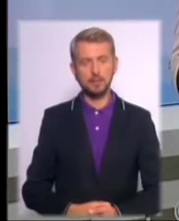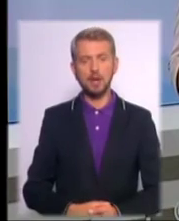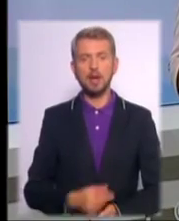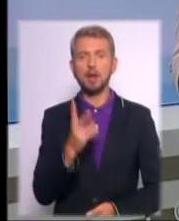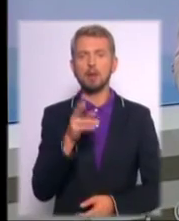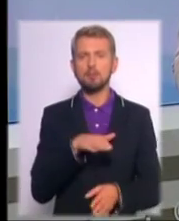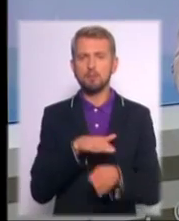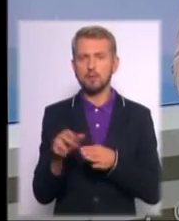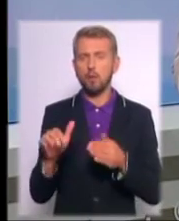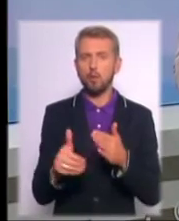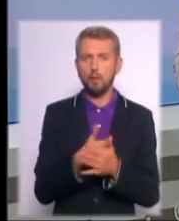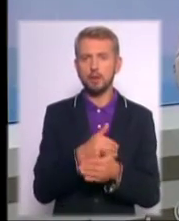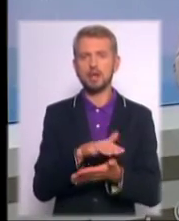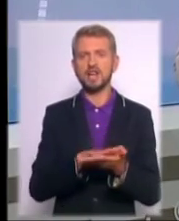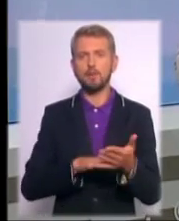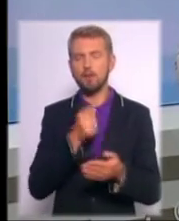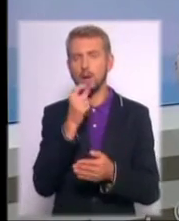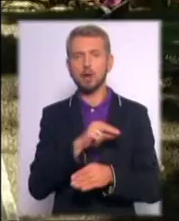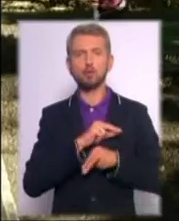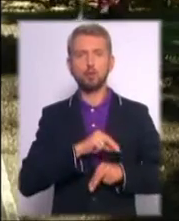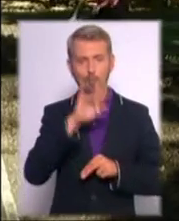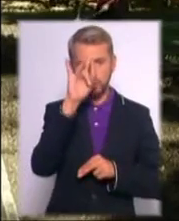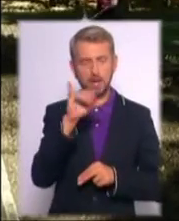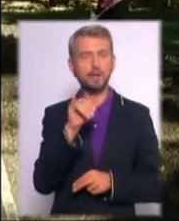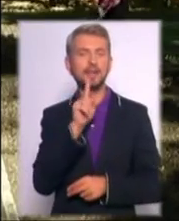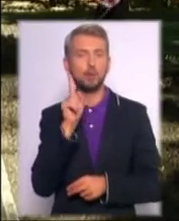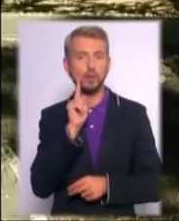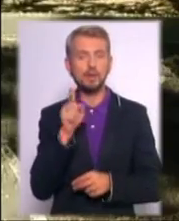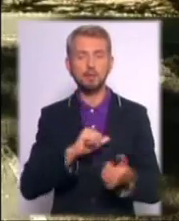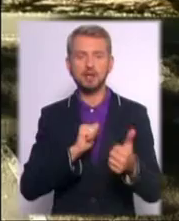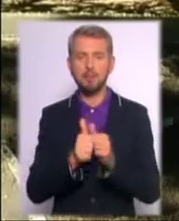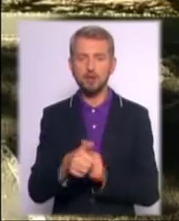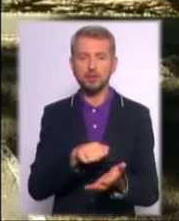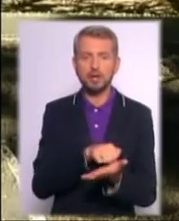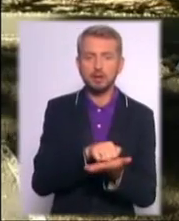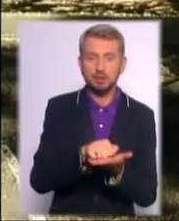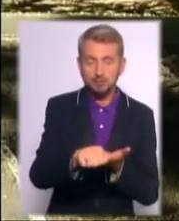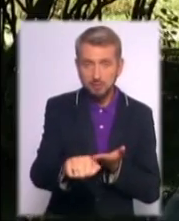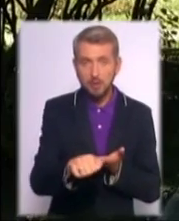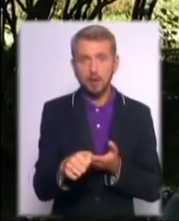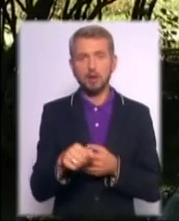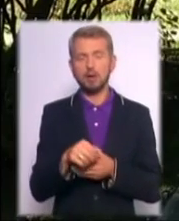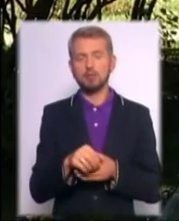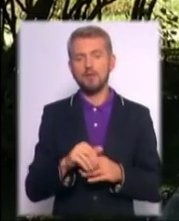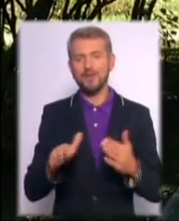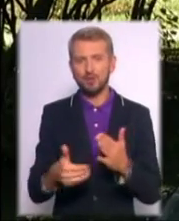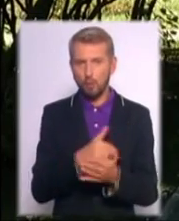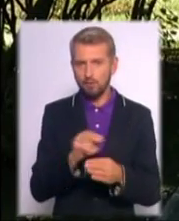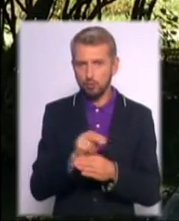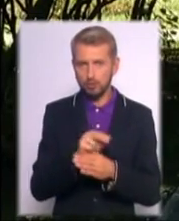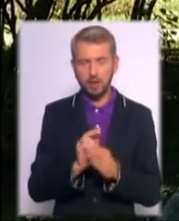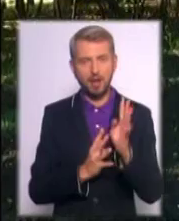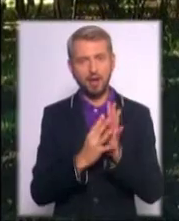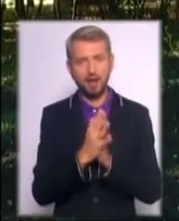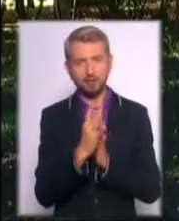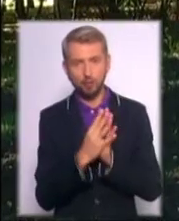Капітальне оновлення триває у парках Трудової слави та Юність. Там замінюють асфальтобетонне покриття, озеленювачі відновлюють газони, висаджують дерева